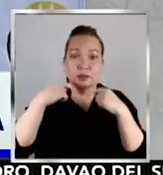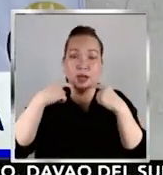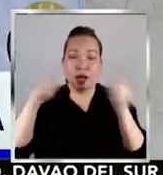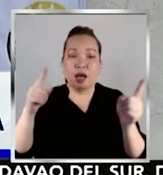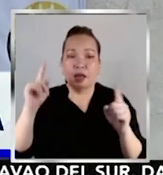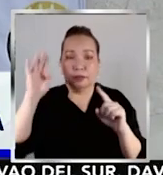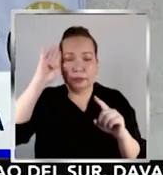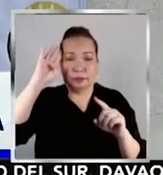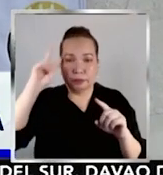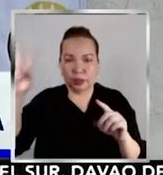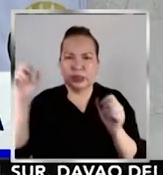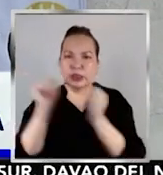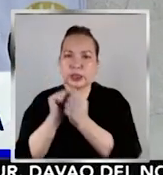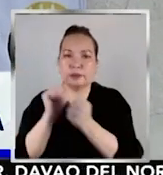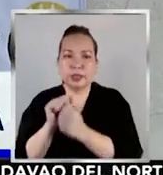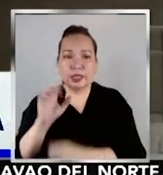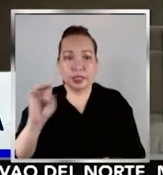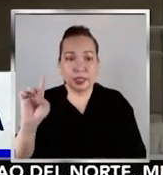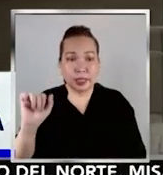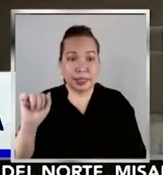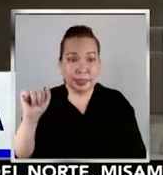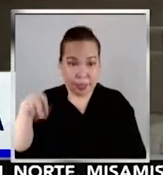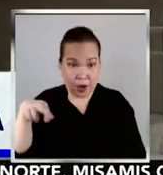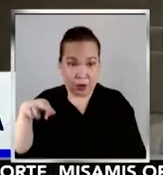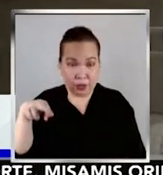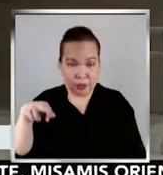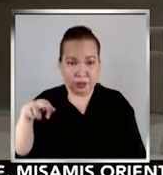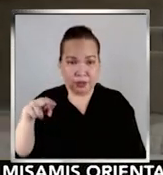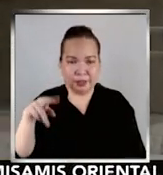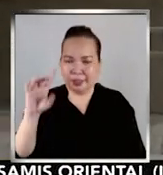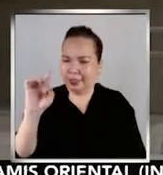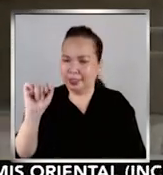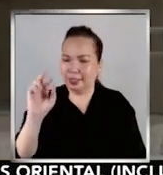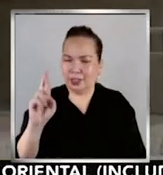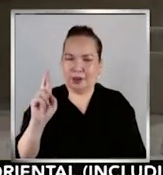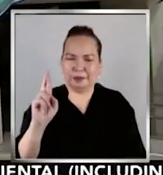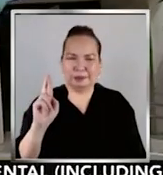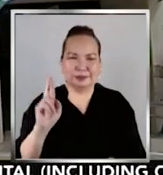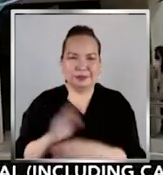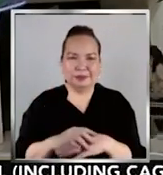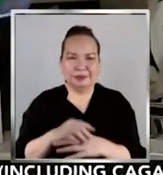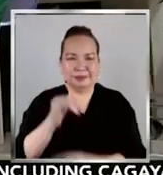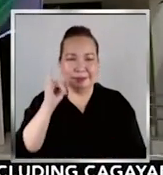taga-Department of Agrarian Reform o DAR. Ian Cruz, Nakatutok, 24 Oras.